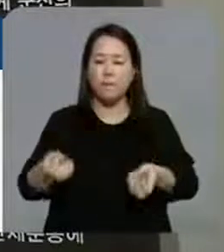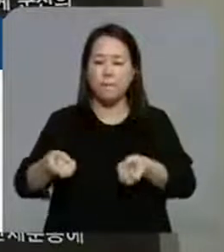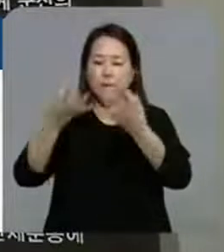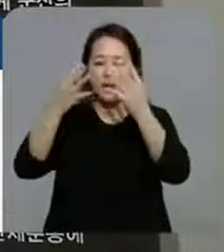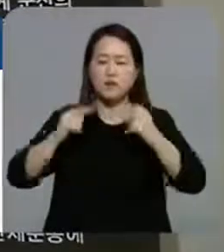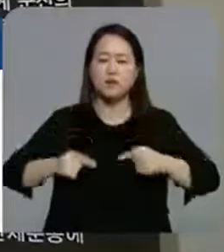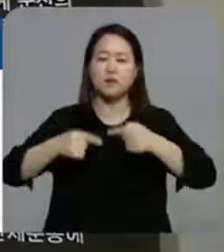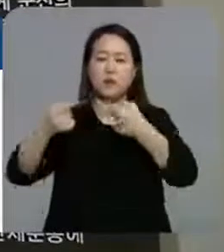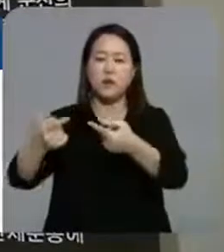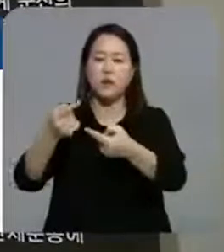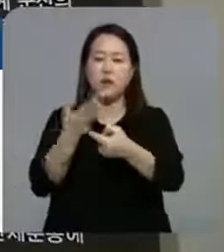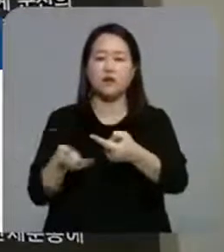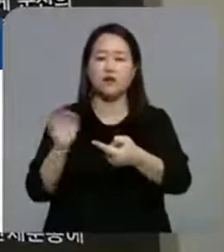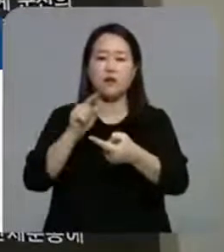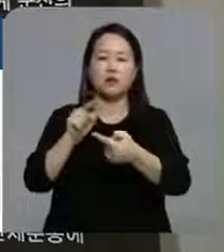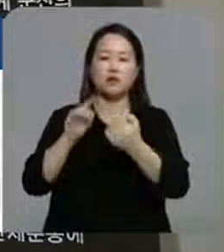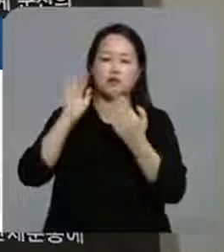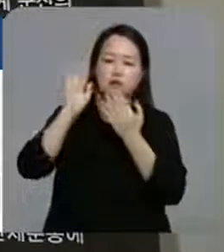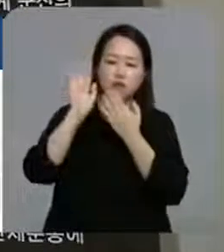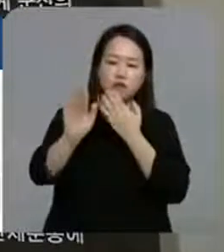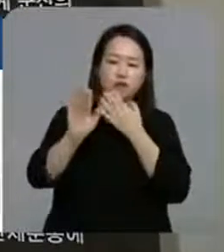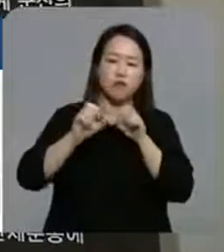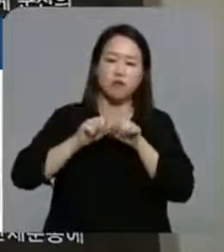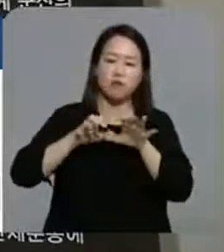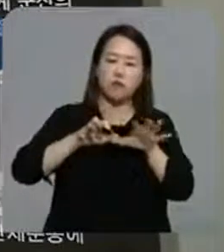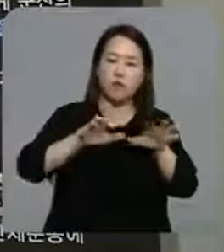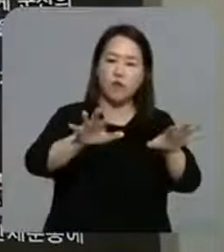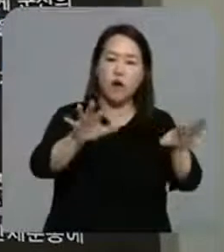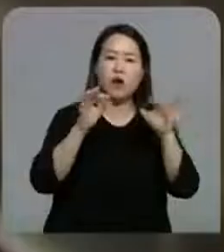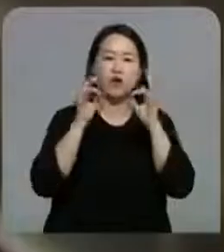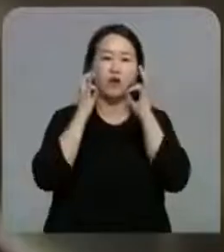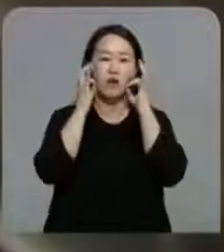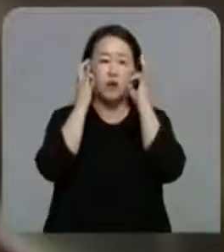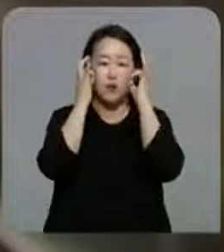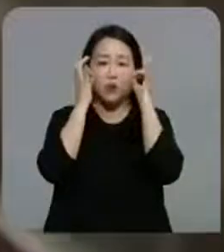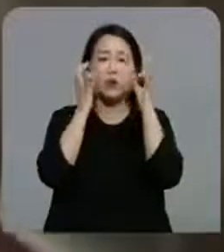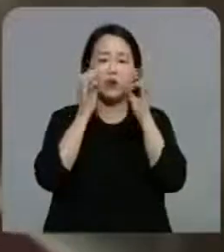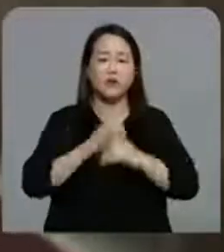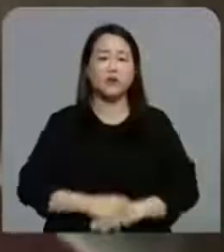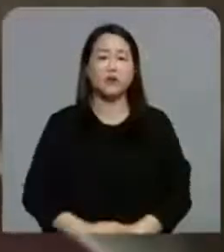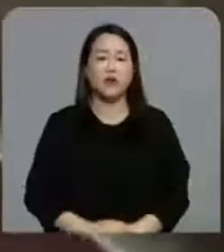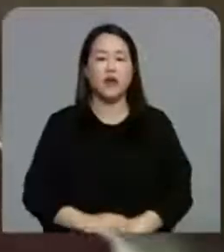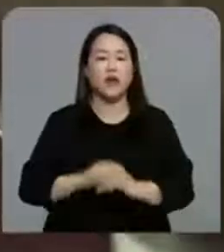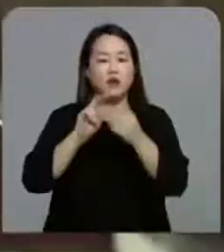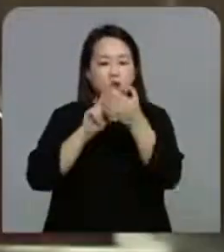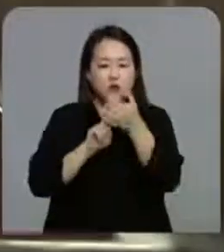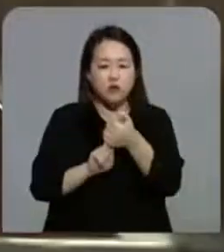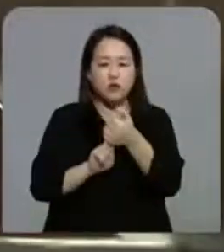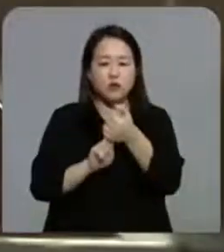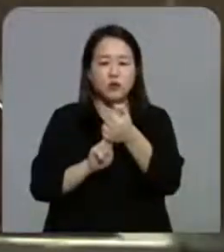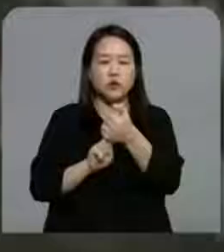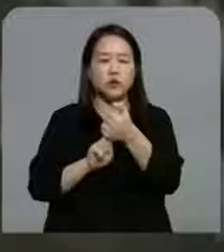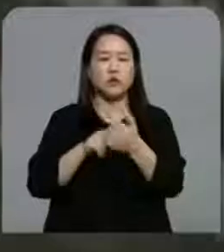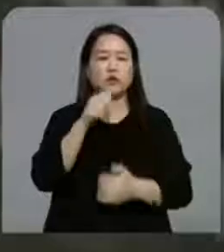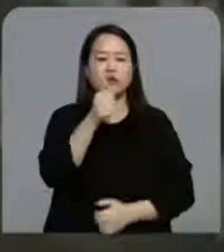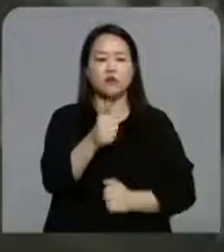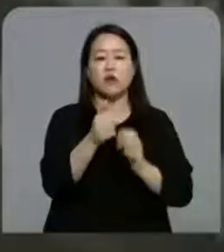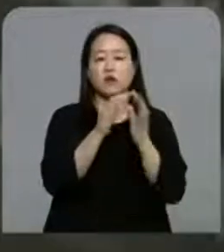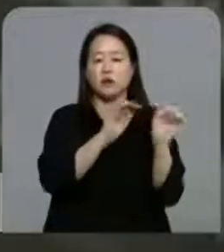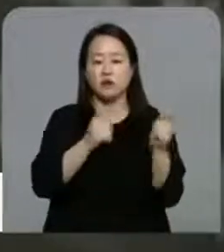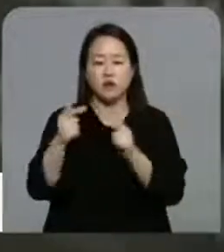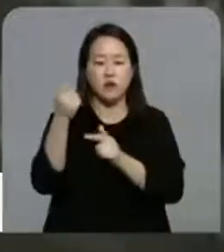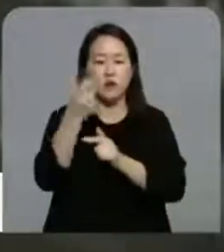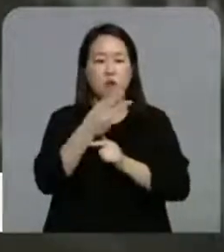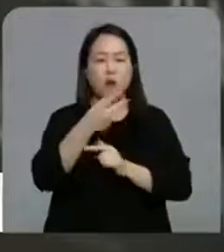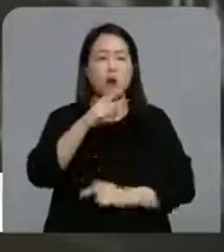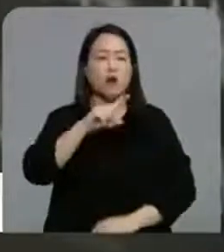이랄까요 포카 나 보러 무렵 하셨던 집이 하나 있는데 그 숨은 주역들 과 이름없이 희생당한 이들의 외침이 모여